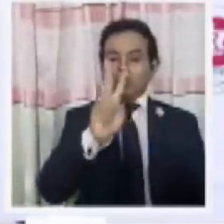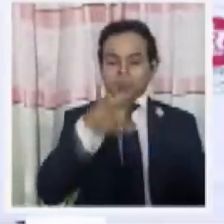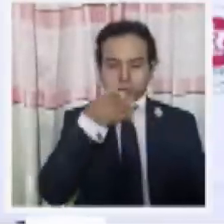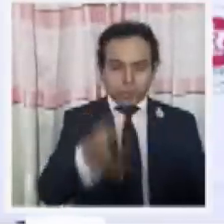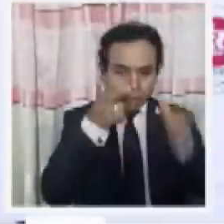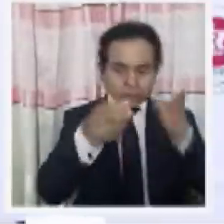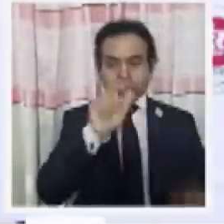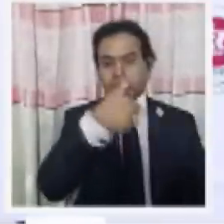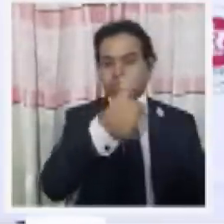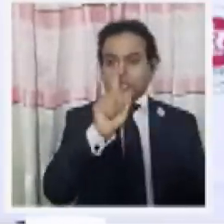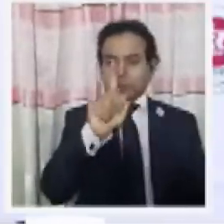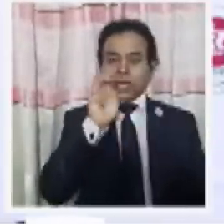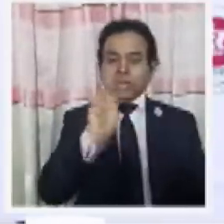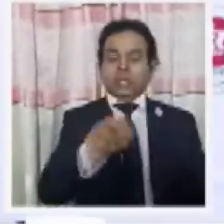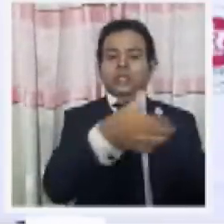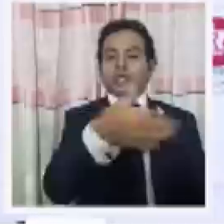এ পর্যন্ত ছাড় পেয়েছেন